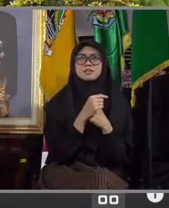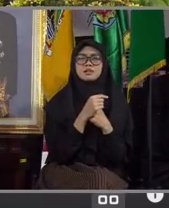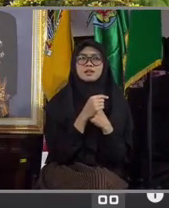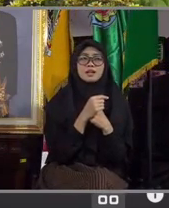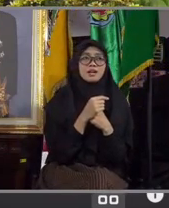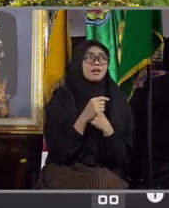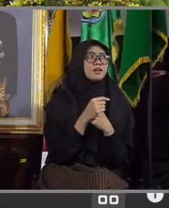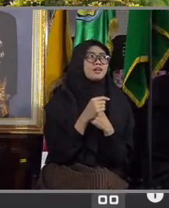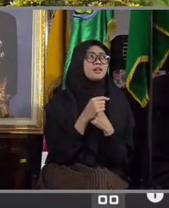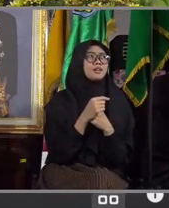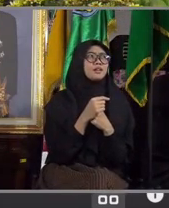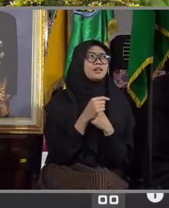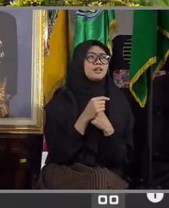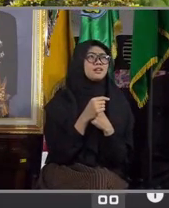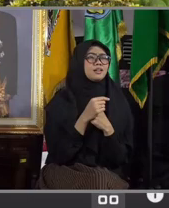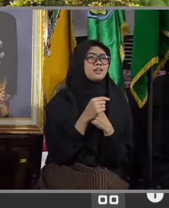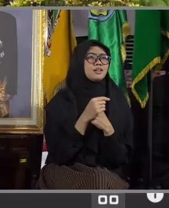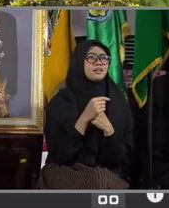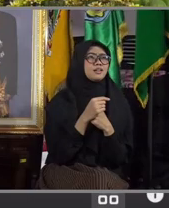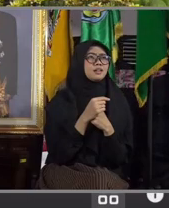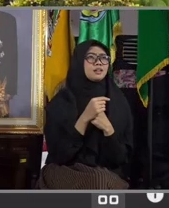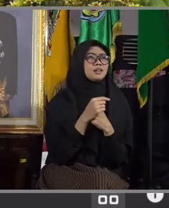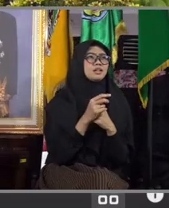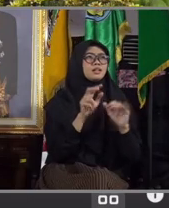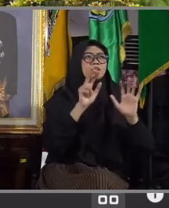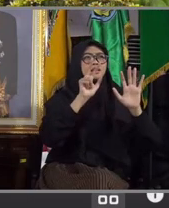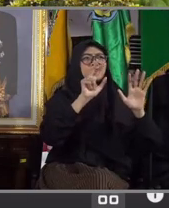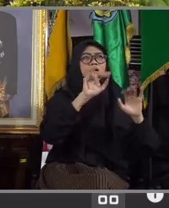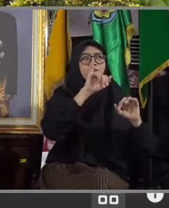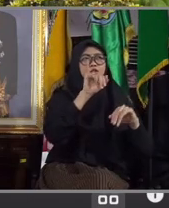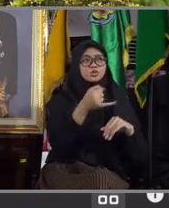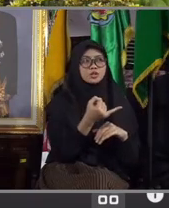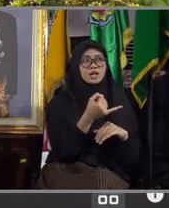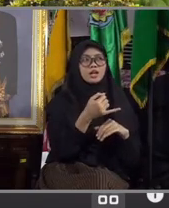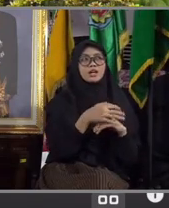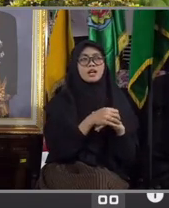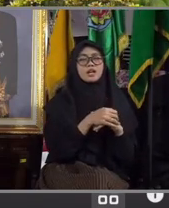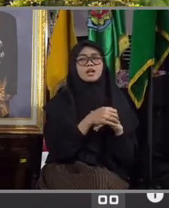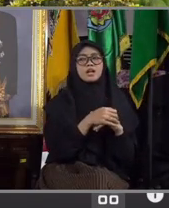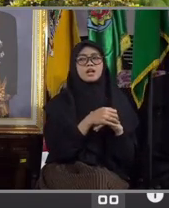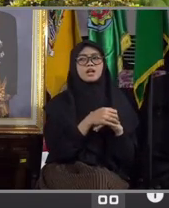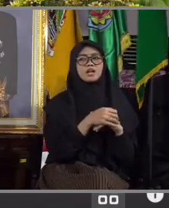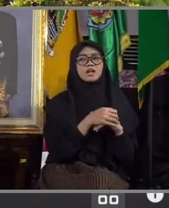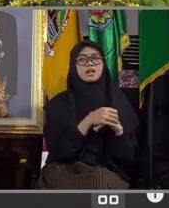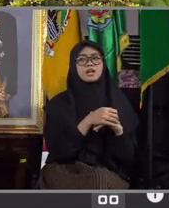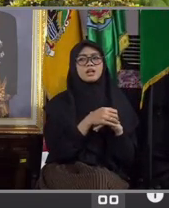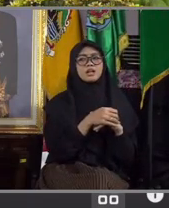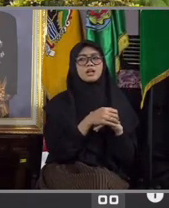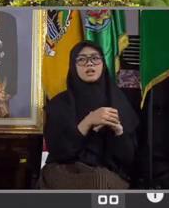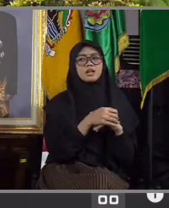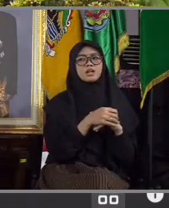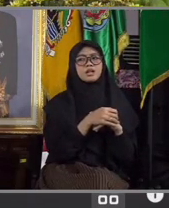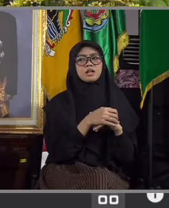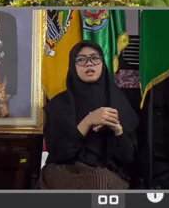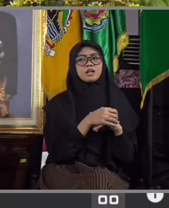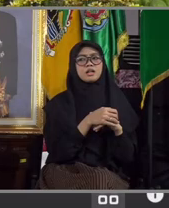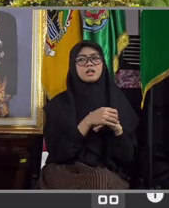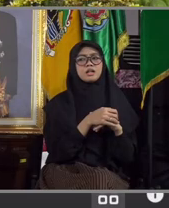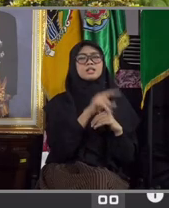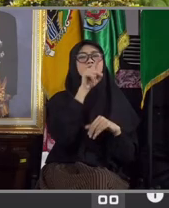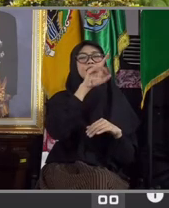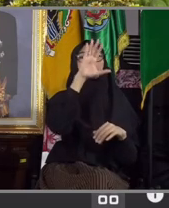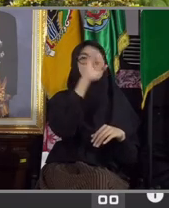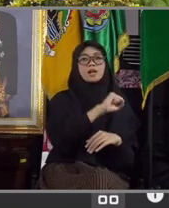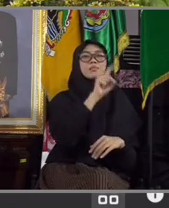Bapak. Pinten? 8 juta ngantos 11 juta, Bapak. 8 nganti 11.